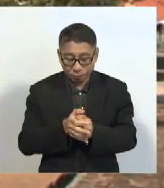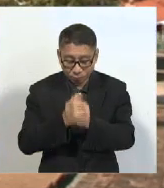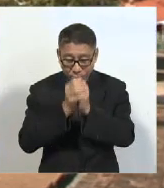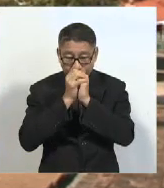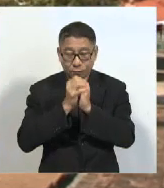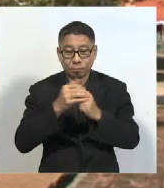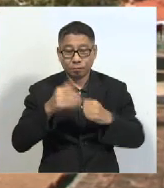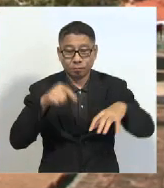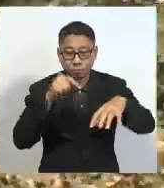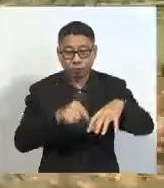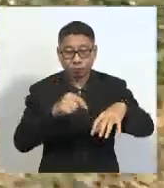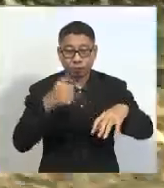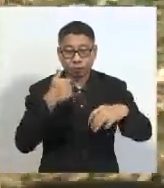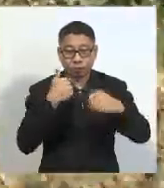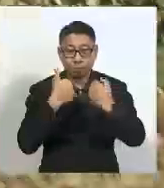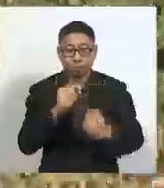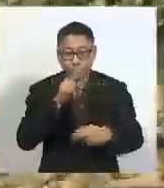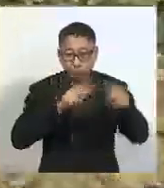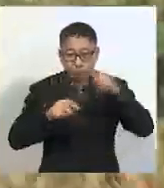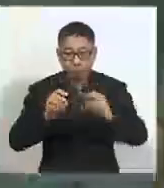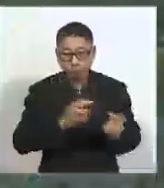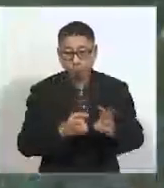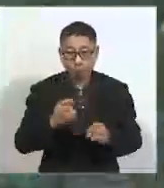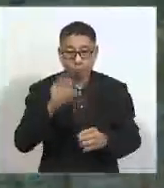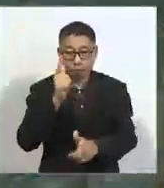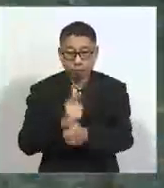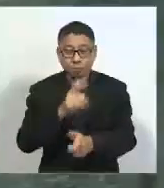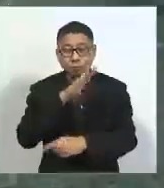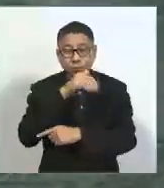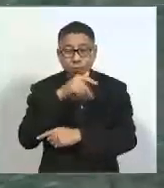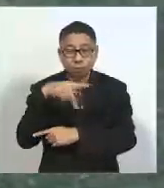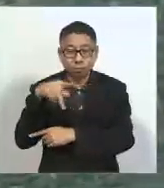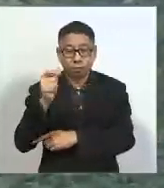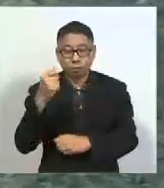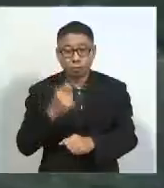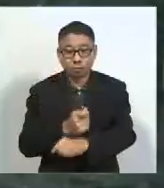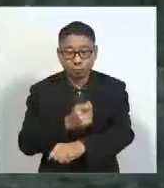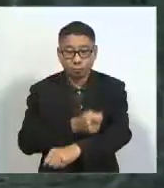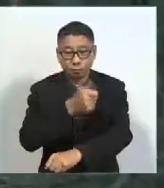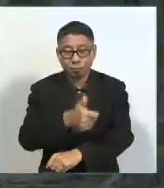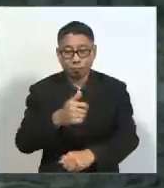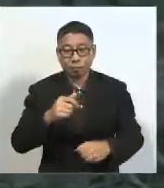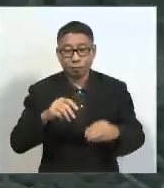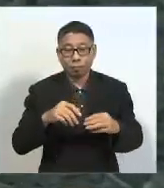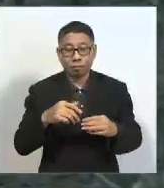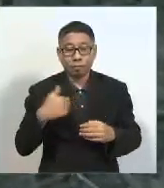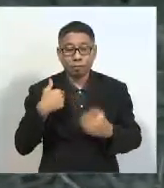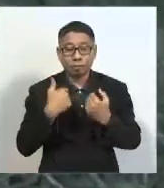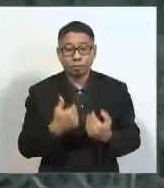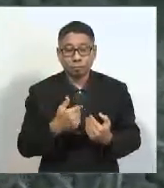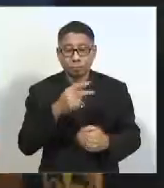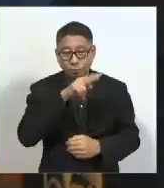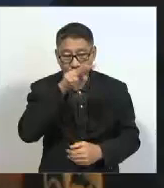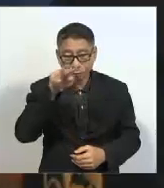านที่ศักดิ์สิทธิ์ในพื้นที่และชมวิธีการเลี้ยงหมูป่าสร้างรายได้บนพื้นที่เกาะกลางน้ำหนองหาร ก็จะได้